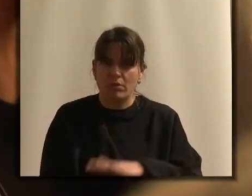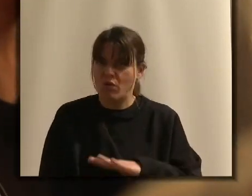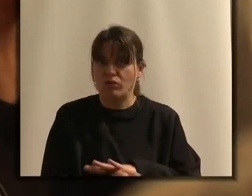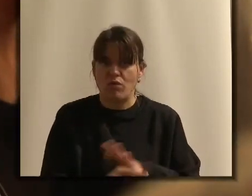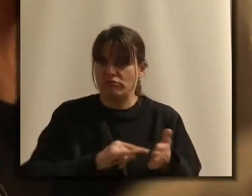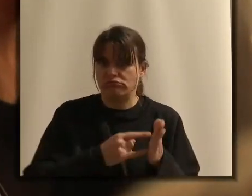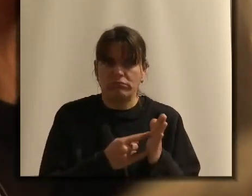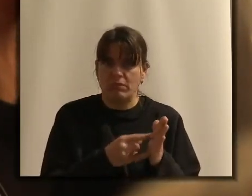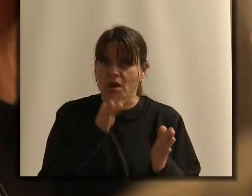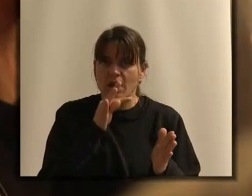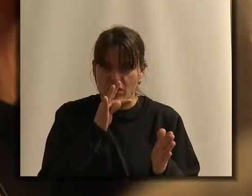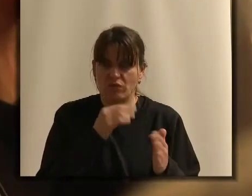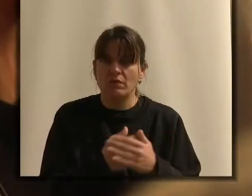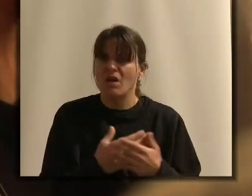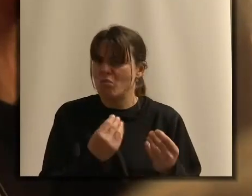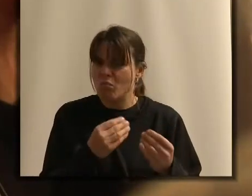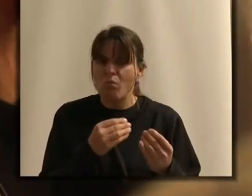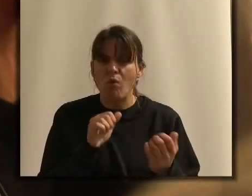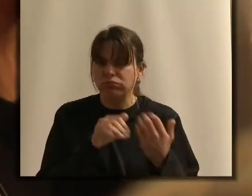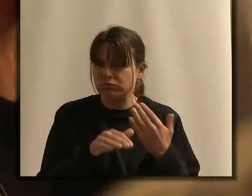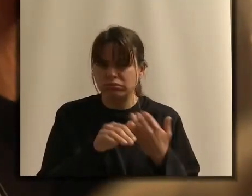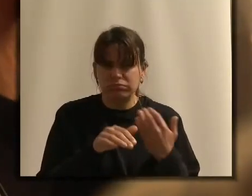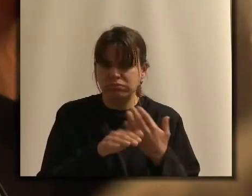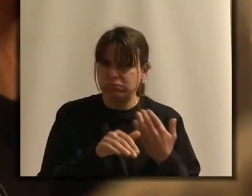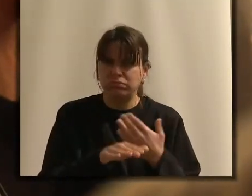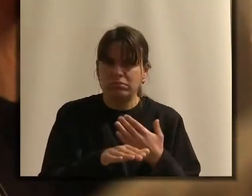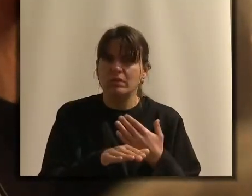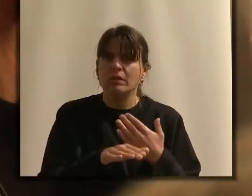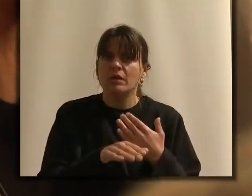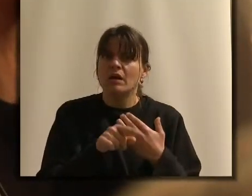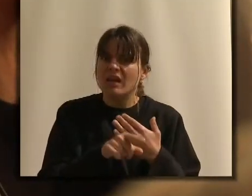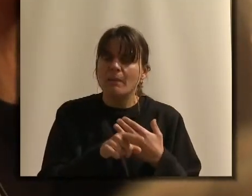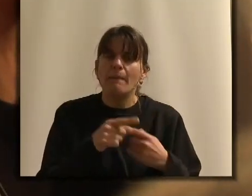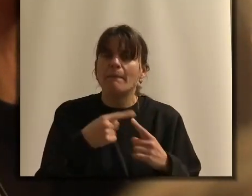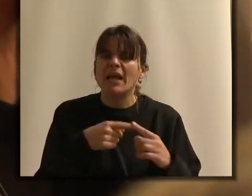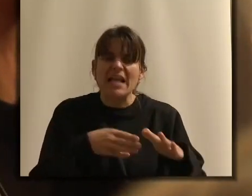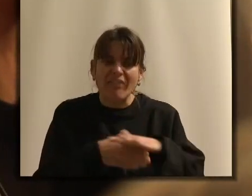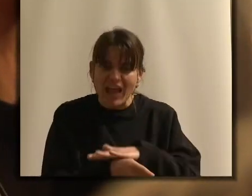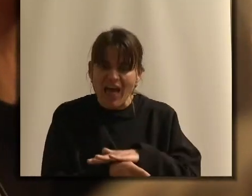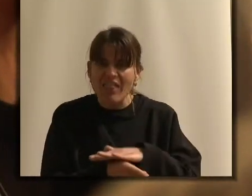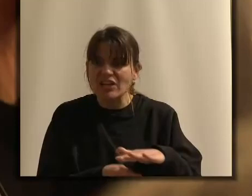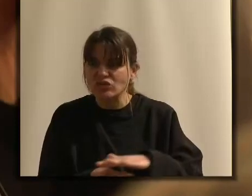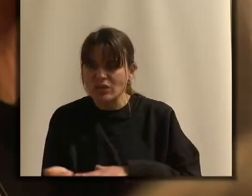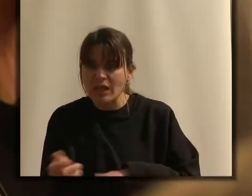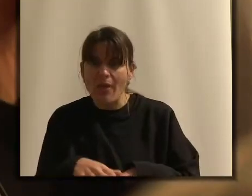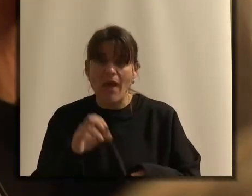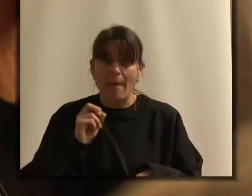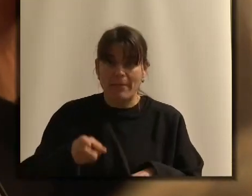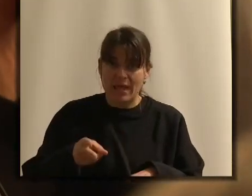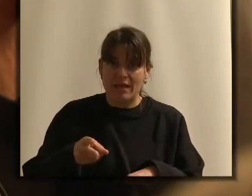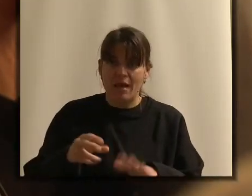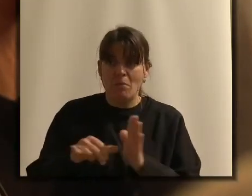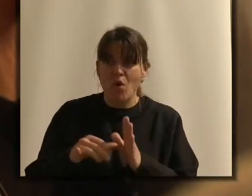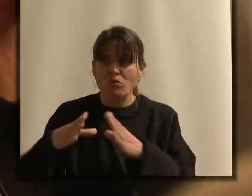no s'ha solucionat, amb molt de trànsit, perquè és un lloc, com tots sabem, no?, una entrada i una sortida a Vic, amb una